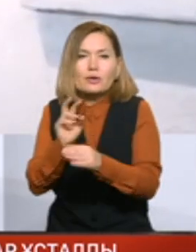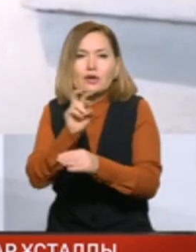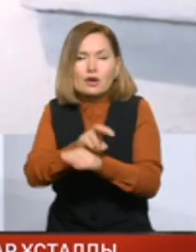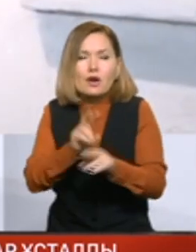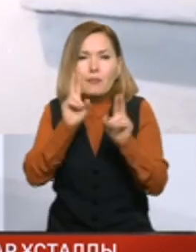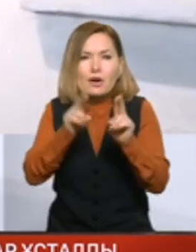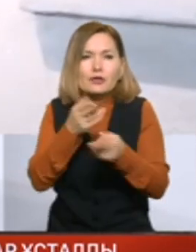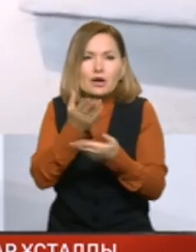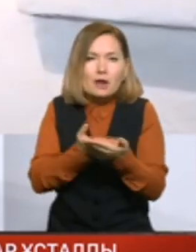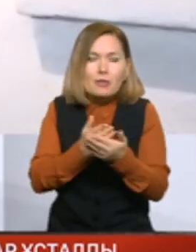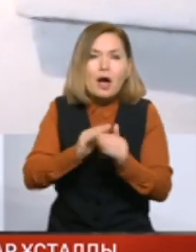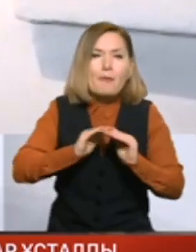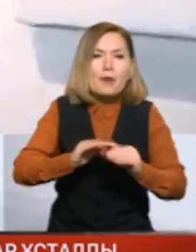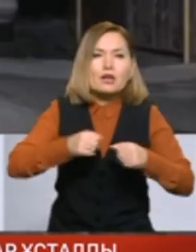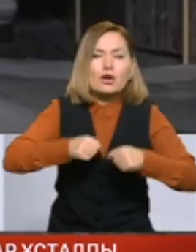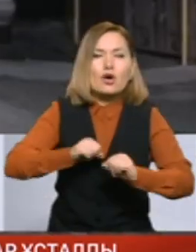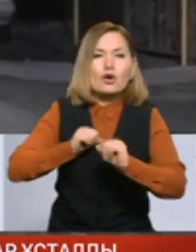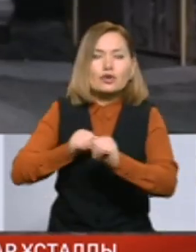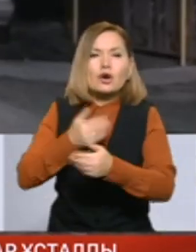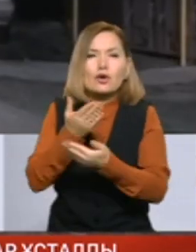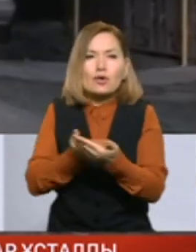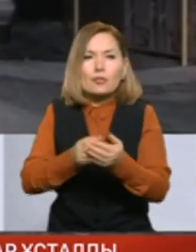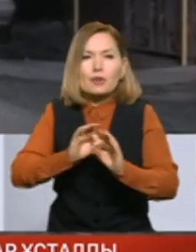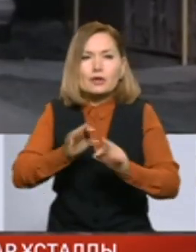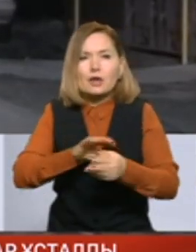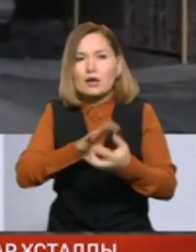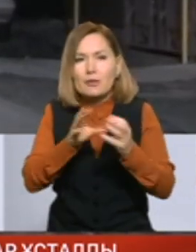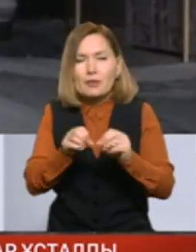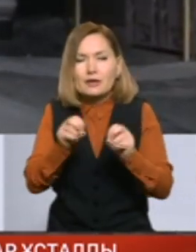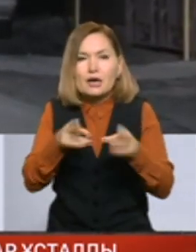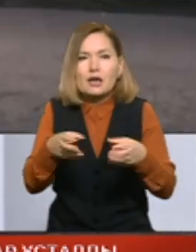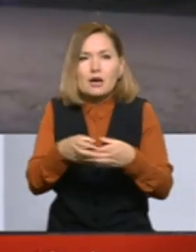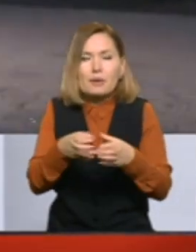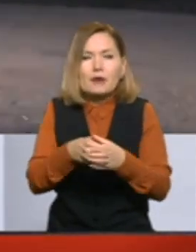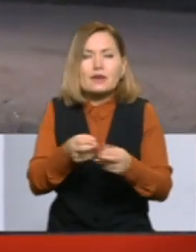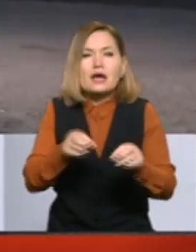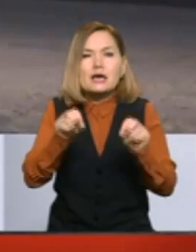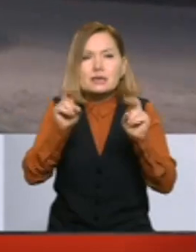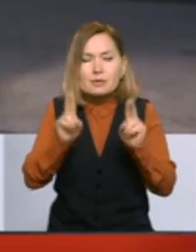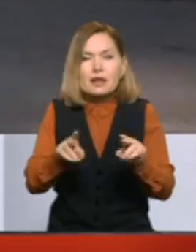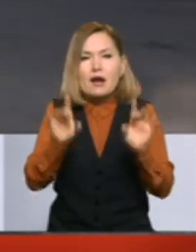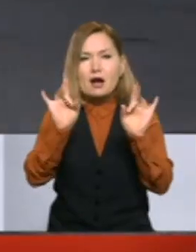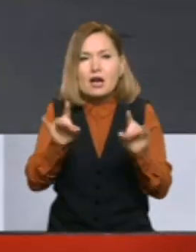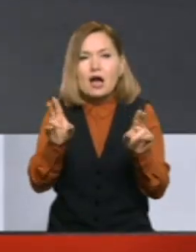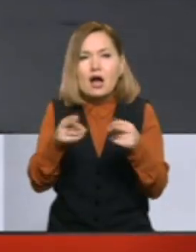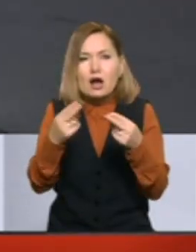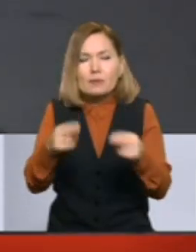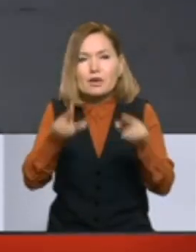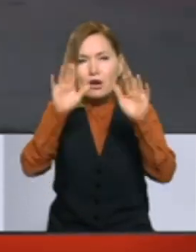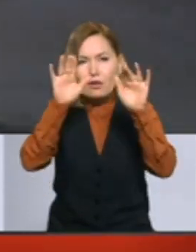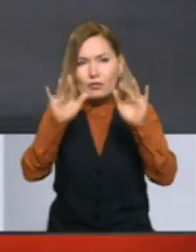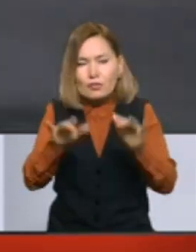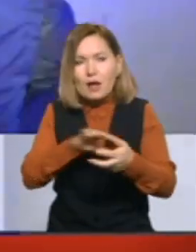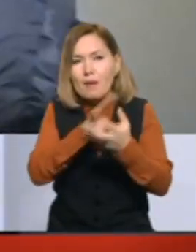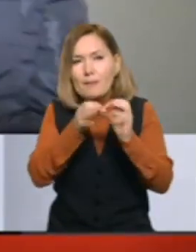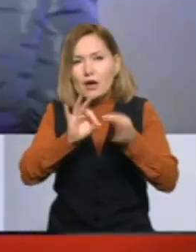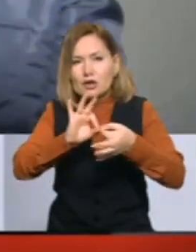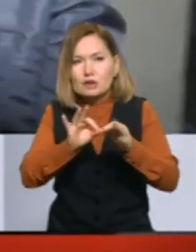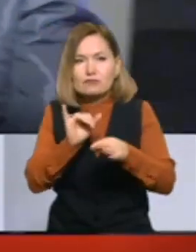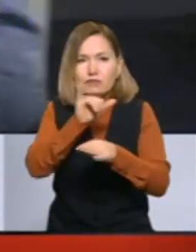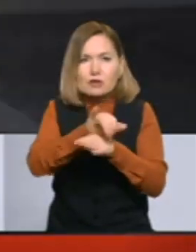құқығын қорғау төңірегінде түсіндірме жұмыстарын жүргізді. Арнайы топ ойын сауық орындарын, компьютерлік клубтарды да тексерді.